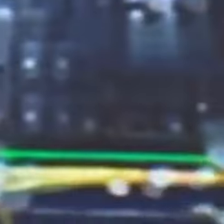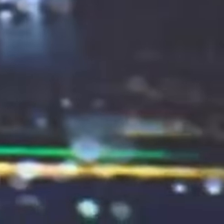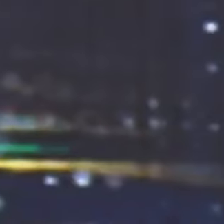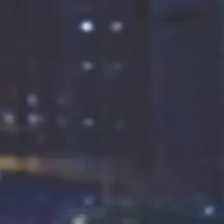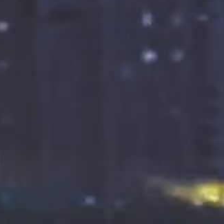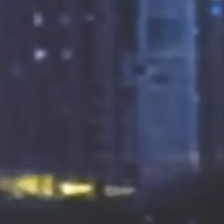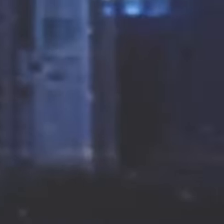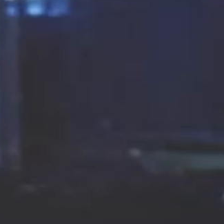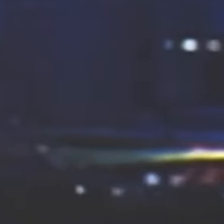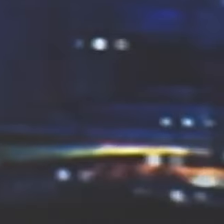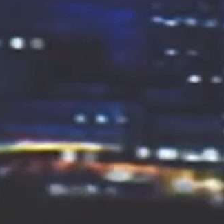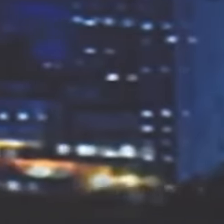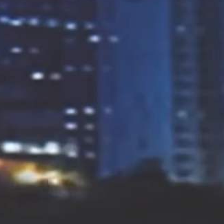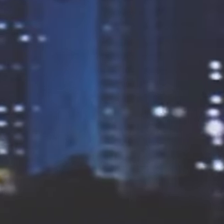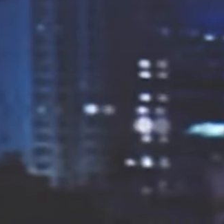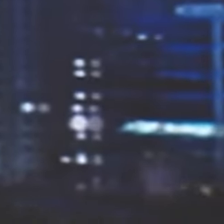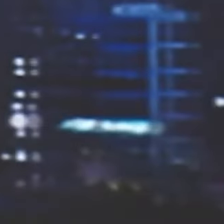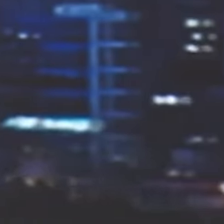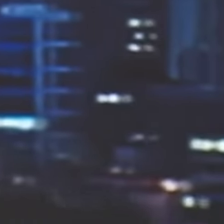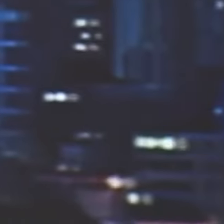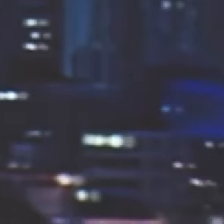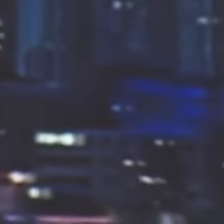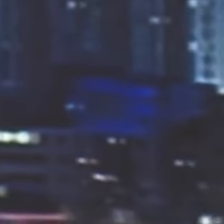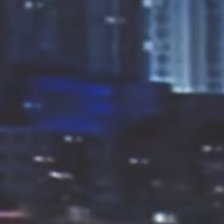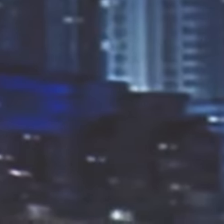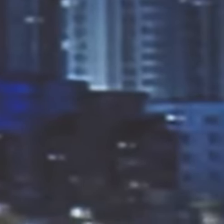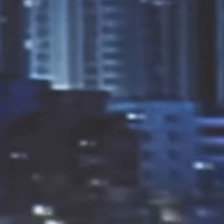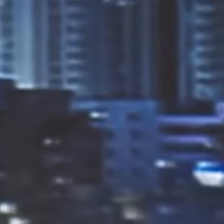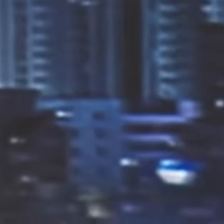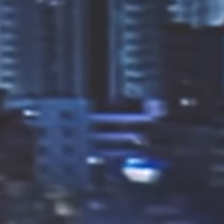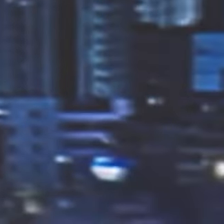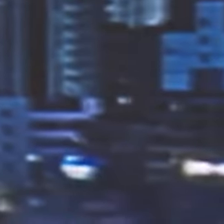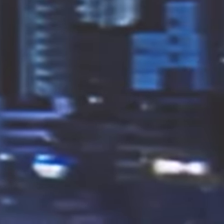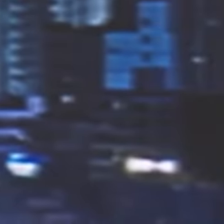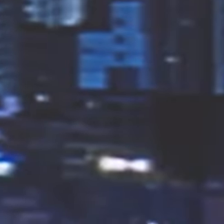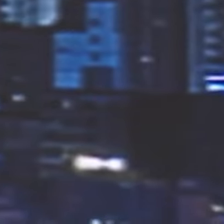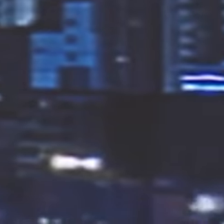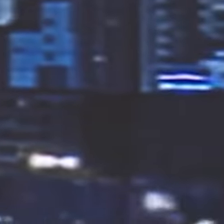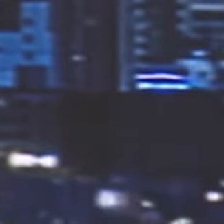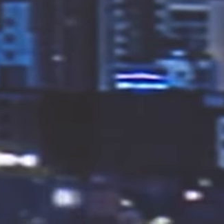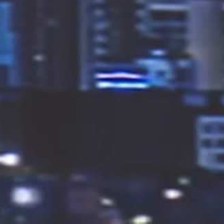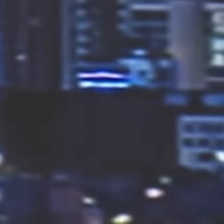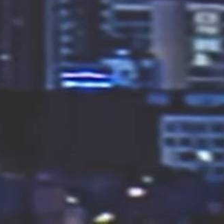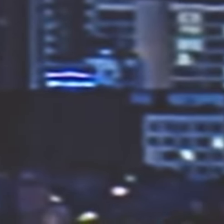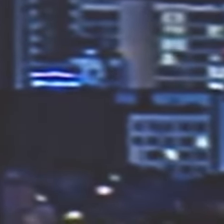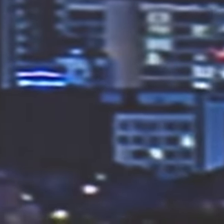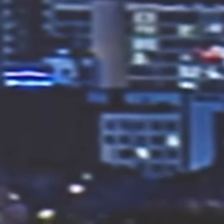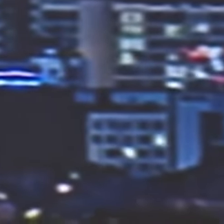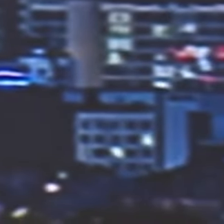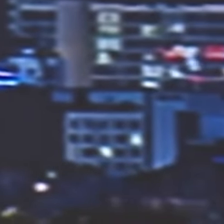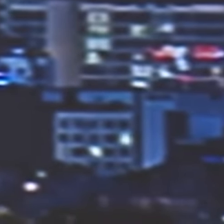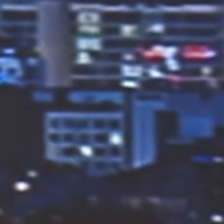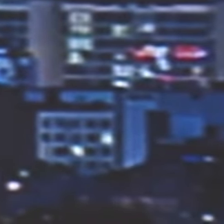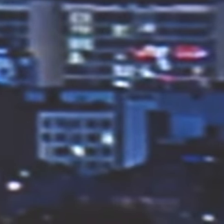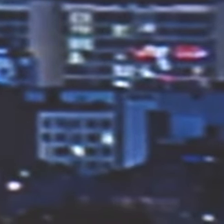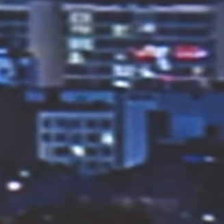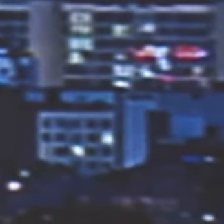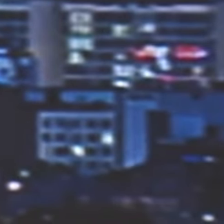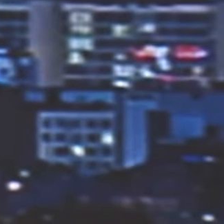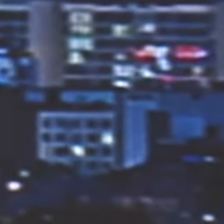이입니다 jtbc 뉴스를 시청해 주신 여러분 고맙습니다 저희는 저녁 6시 50분 뉴스룸에서 뵙겠습니다